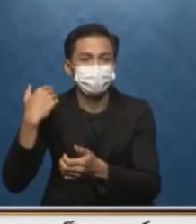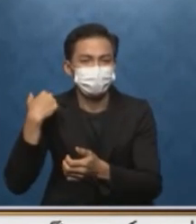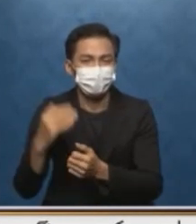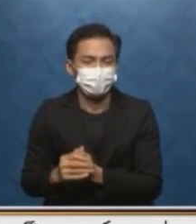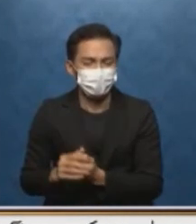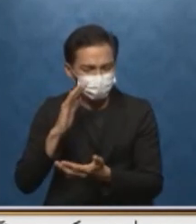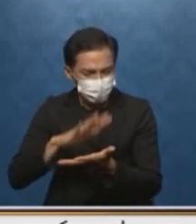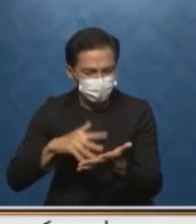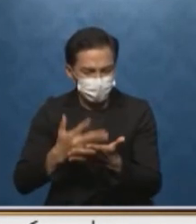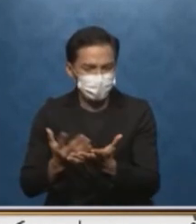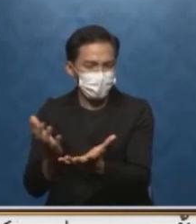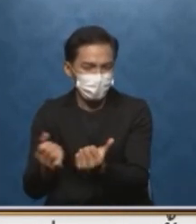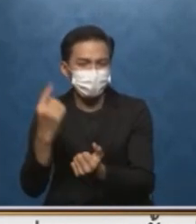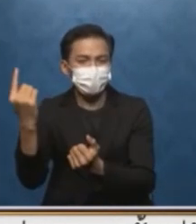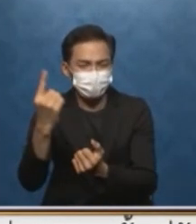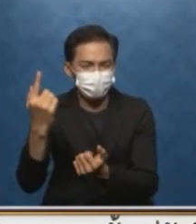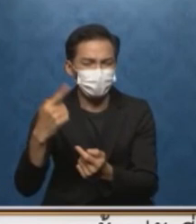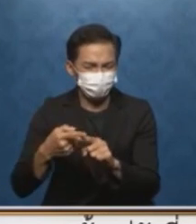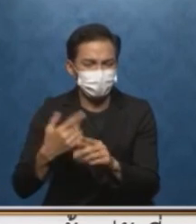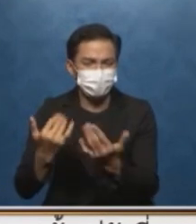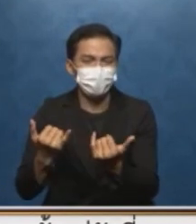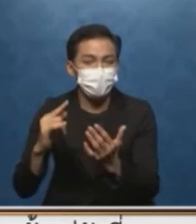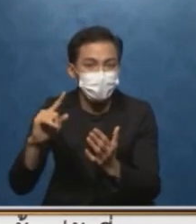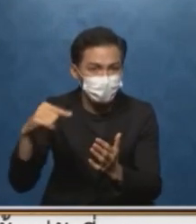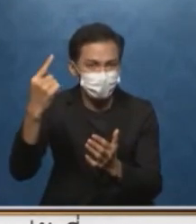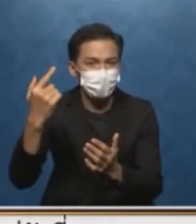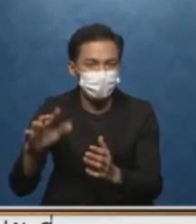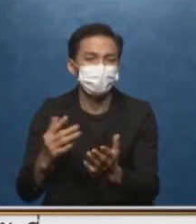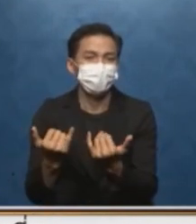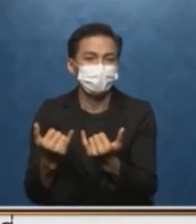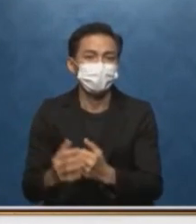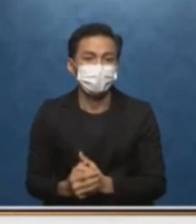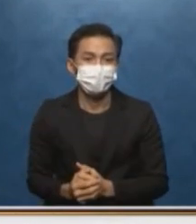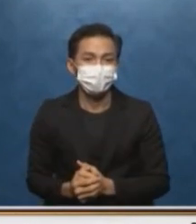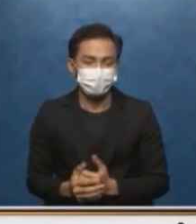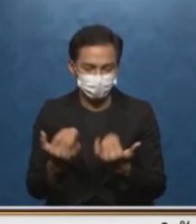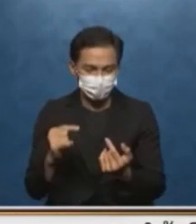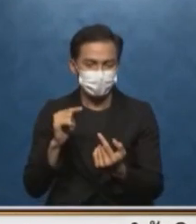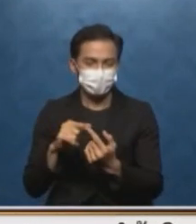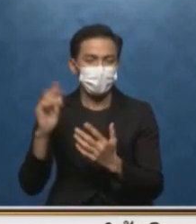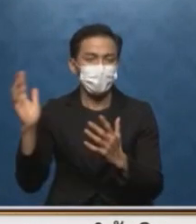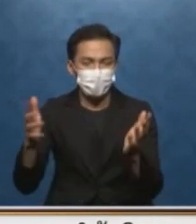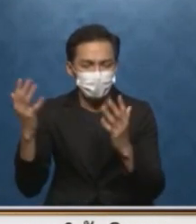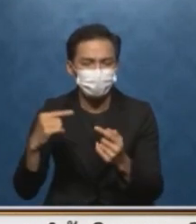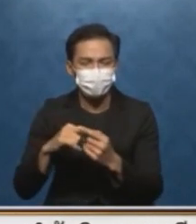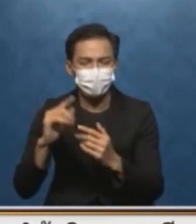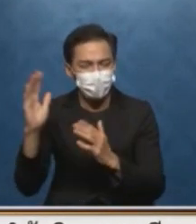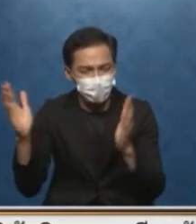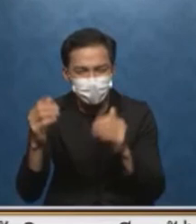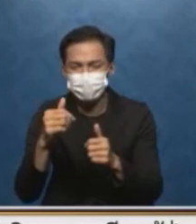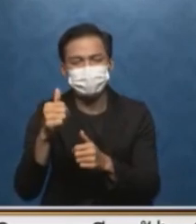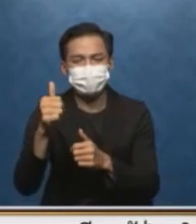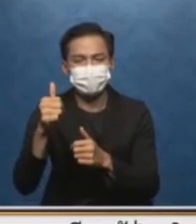ที่ยวกันอย่างคึกคักภายในเดือนนี้ตอนนี้เริ่มแล้วนะเพราะว่าตอนนี้เป็นช่วงซัมเมอร์เป็นช่วงไฮซีซันของเขาเขาไ